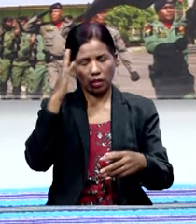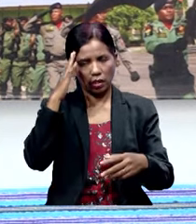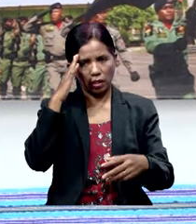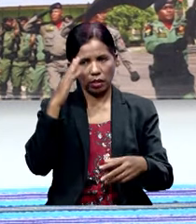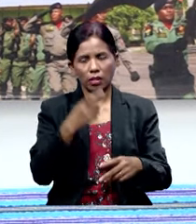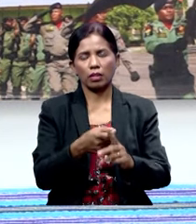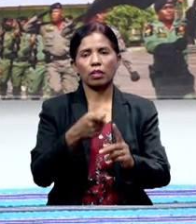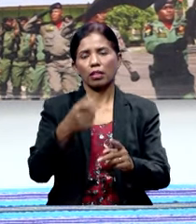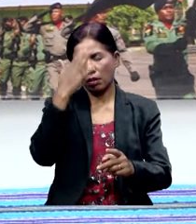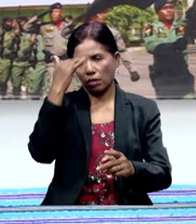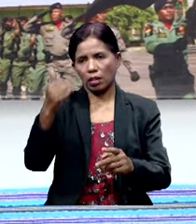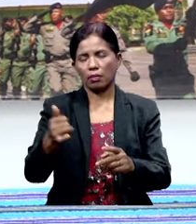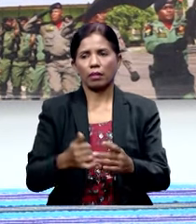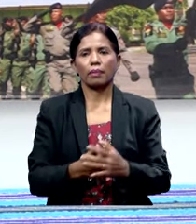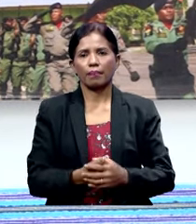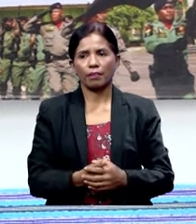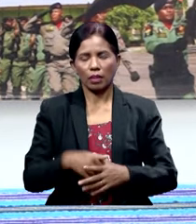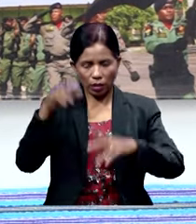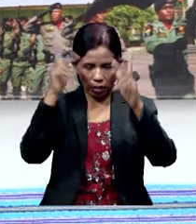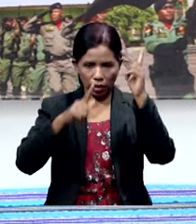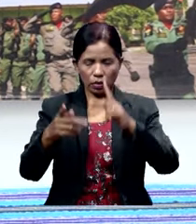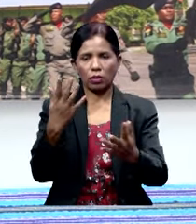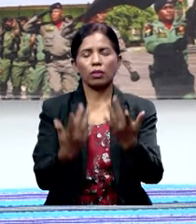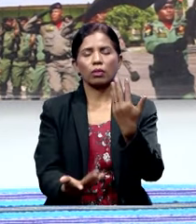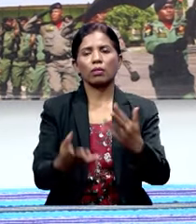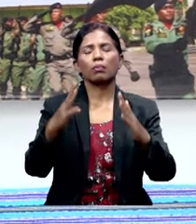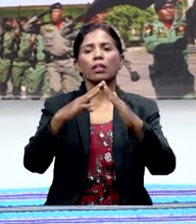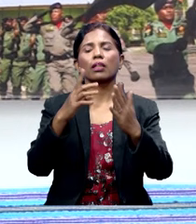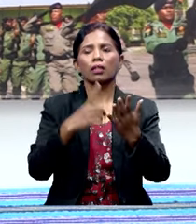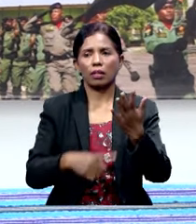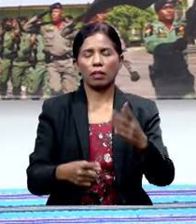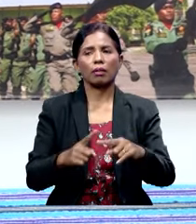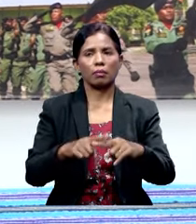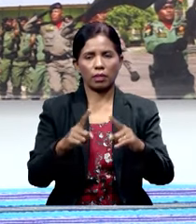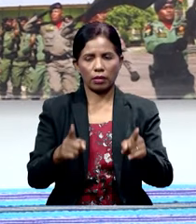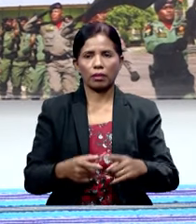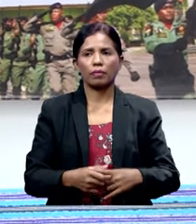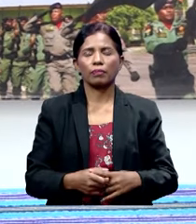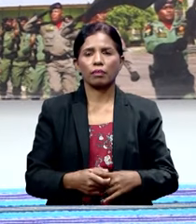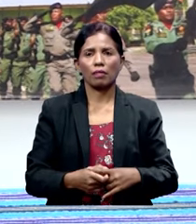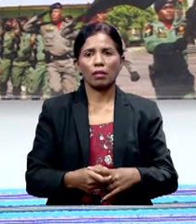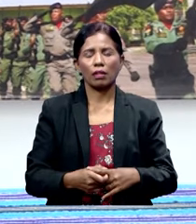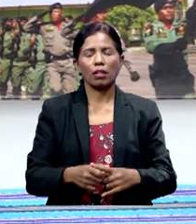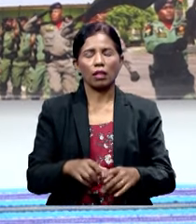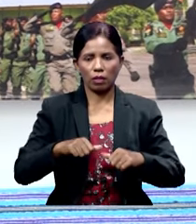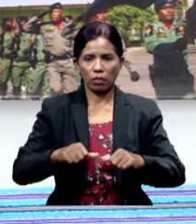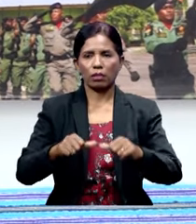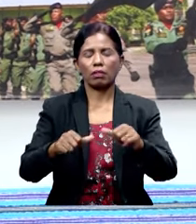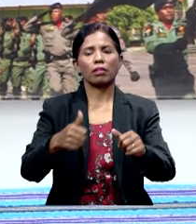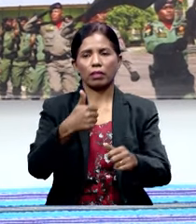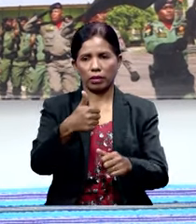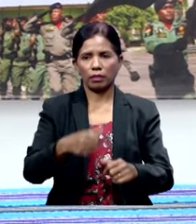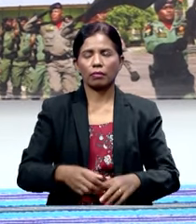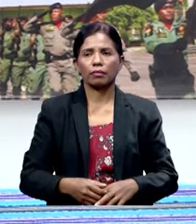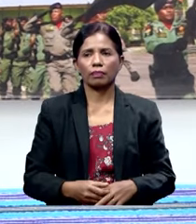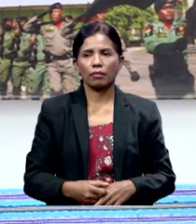si motivo pa kasu sunu oma ne saida. Mai besir to sam en general la normal hela.